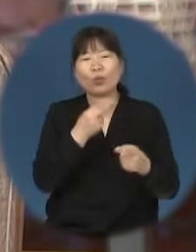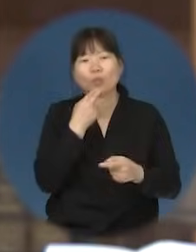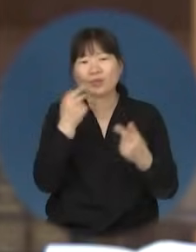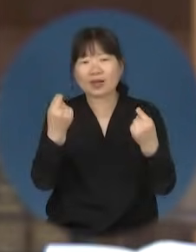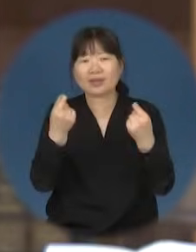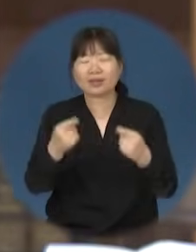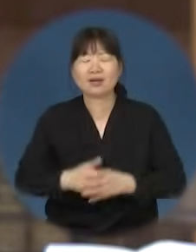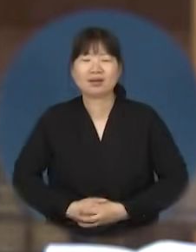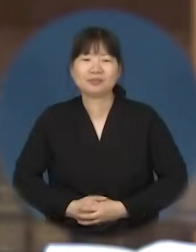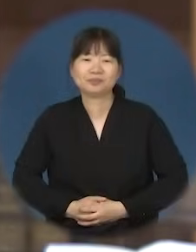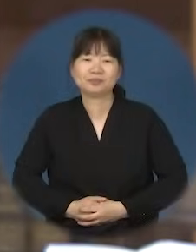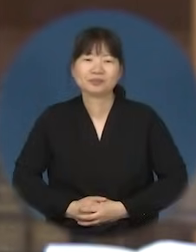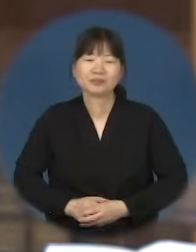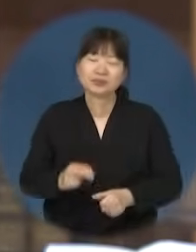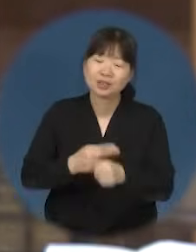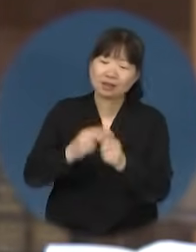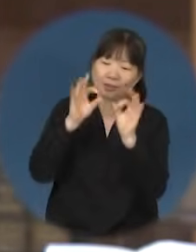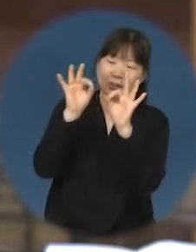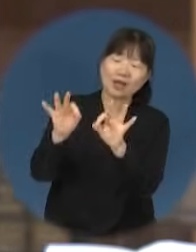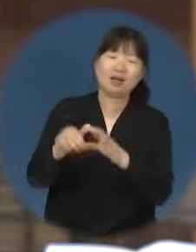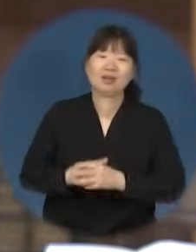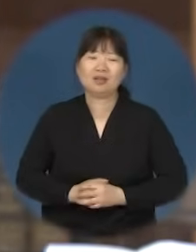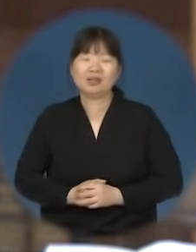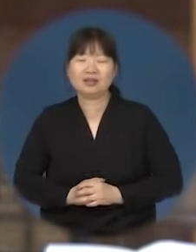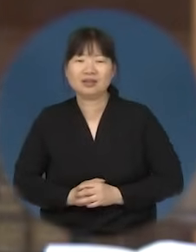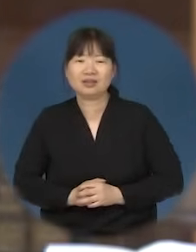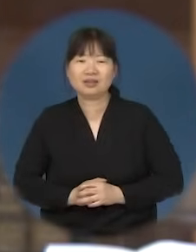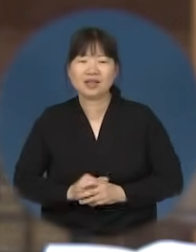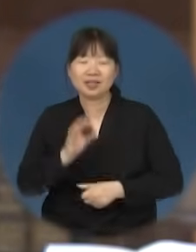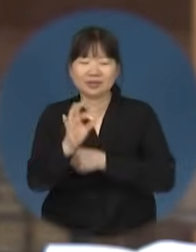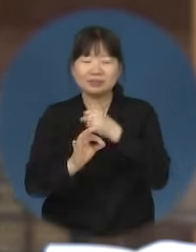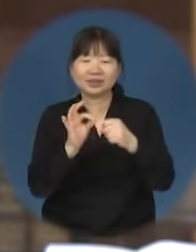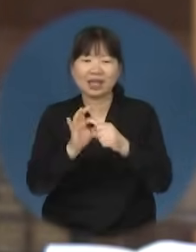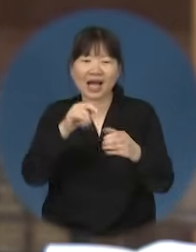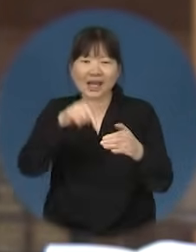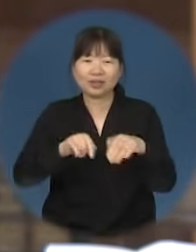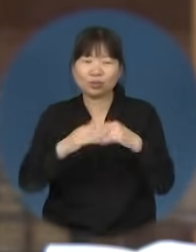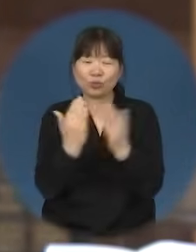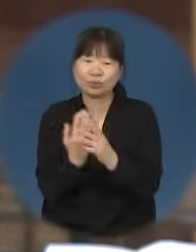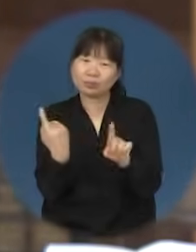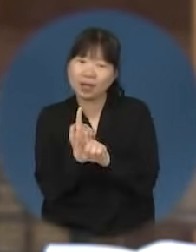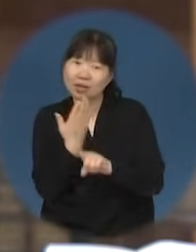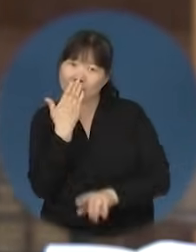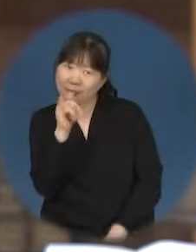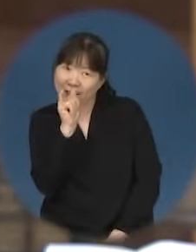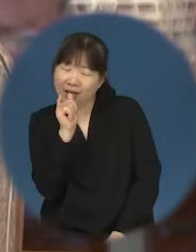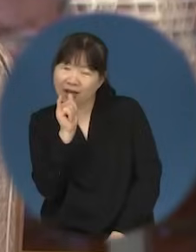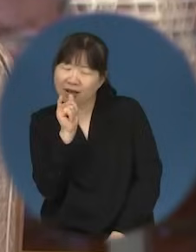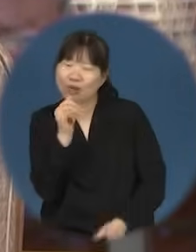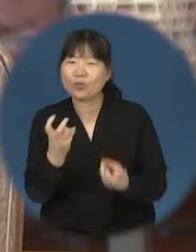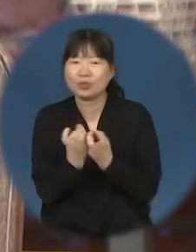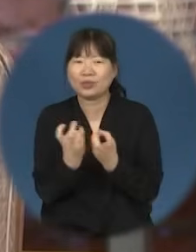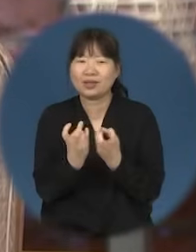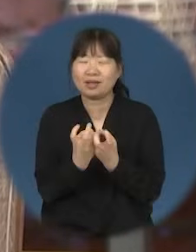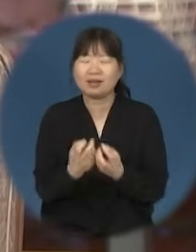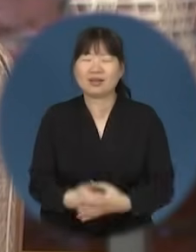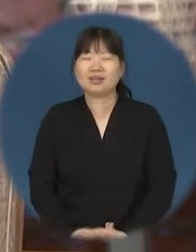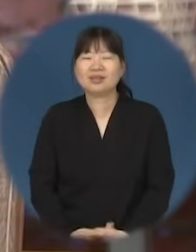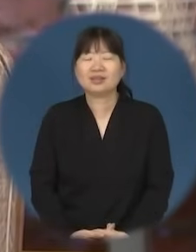돼 있는. 그런데 교수님 보시기에는 예. 이게 한 10년 안에 전부 그렇게 바뀝니까? 어떻게 됩니까? 그거는